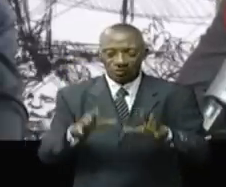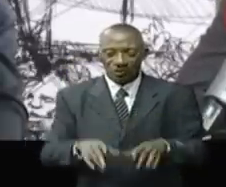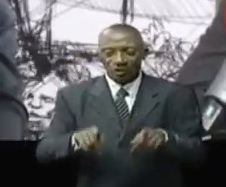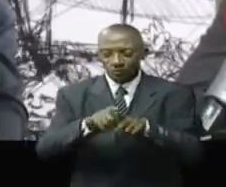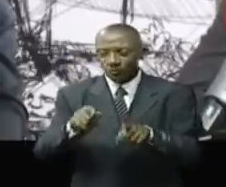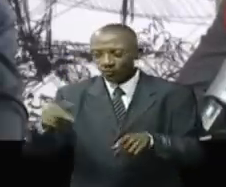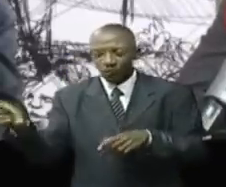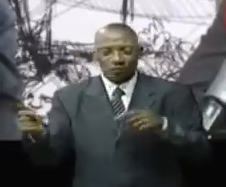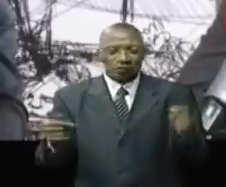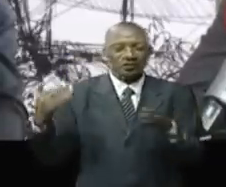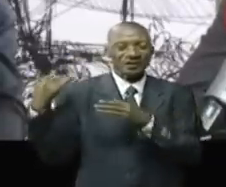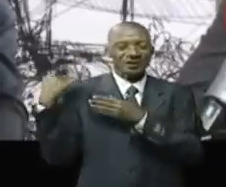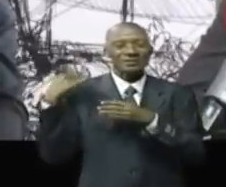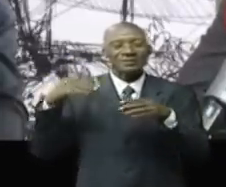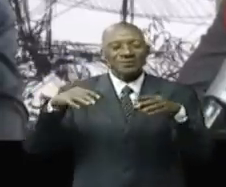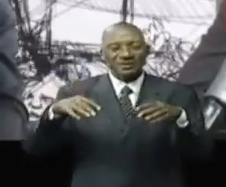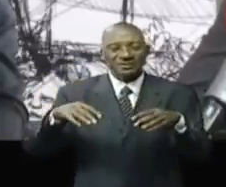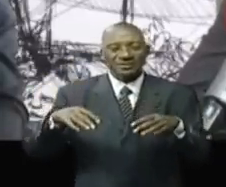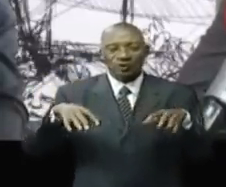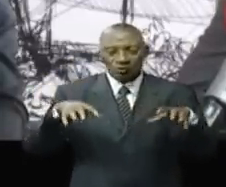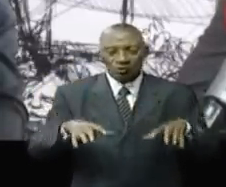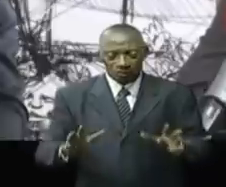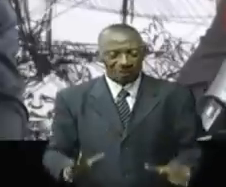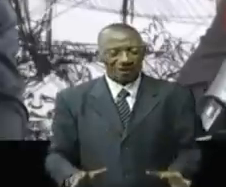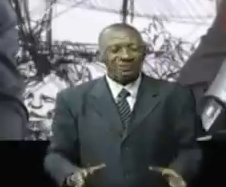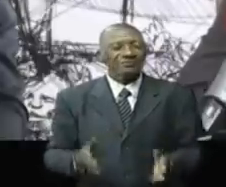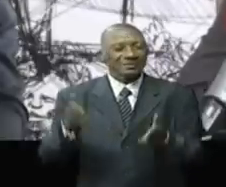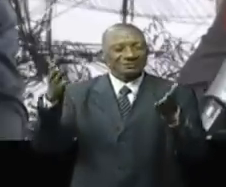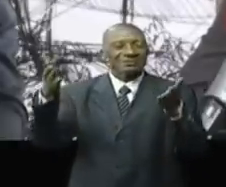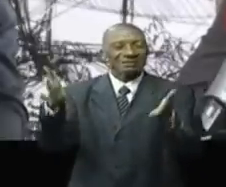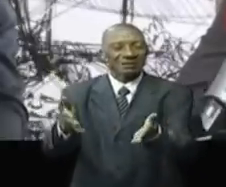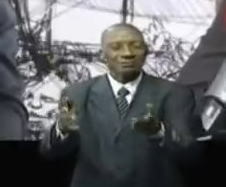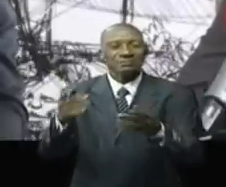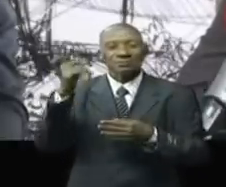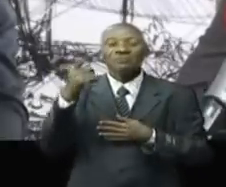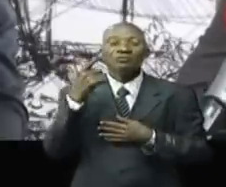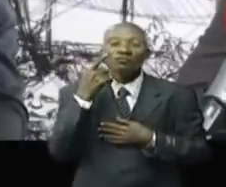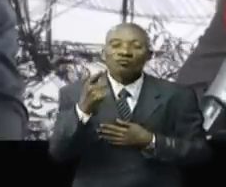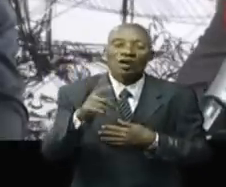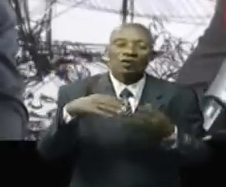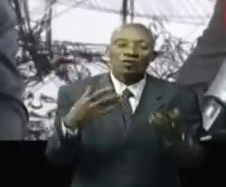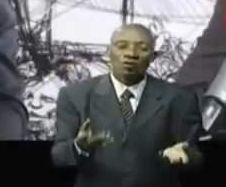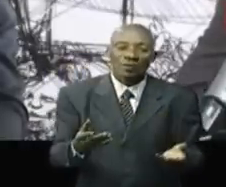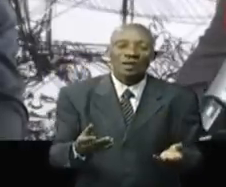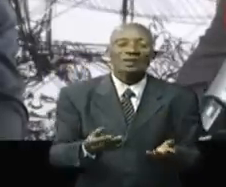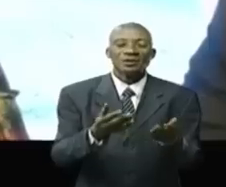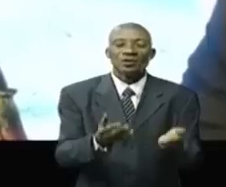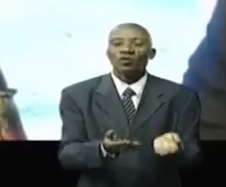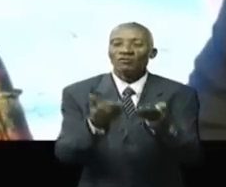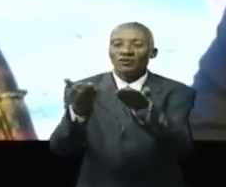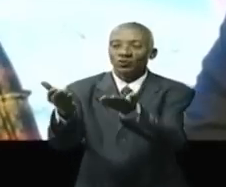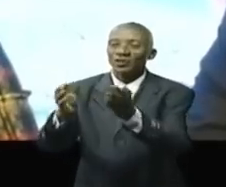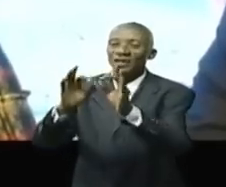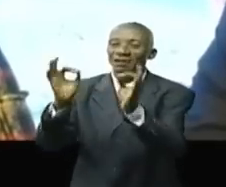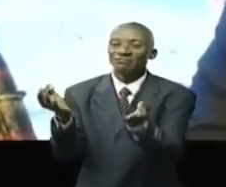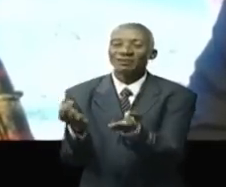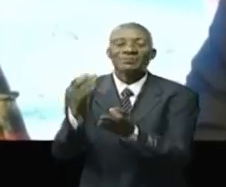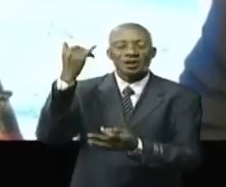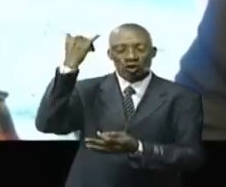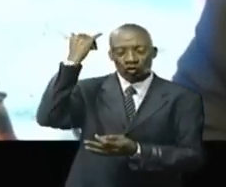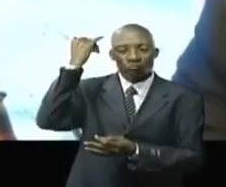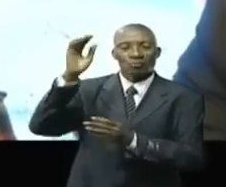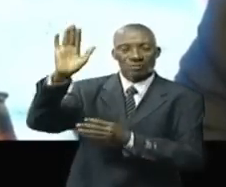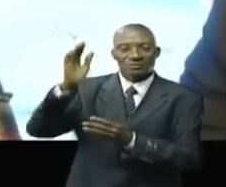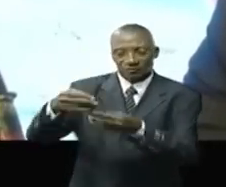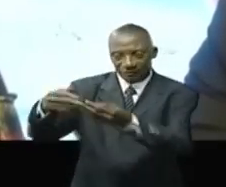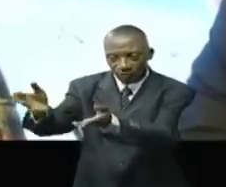congolaises qui vont recevoir cette dépouille qui a été remise à la famille Lumumba, qui vont la recevoir officiellement. Représenté à cette